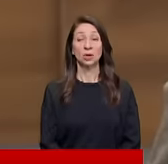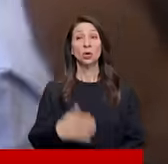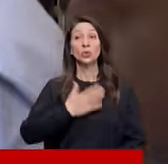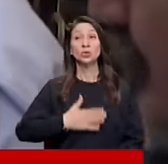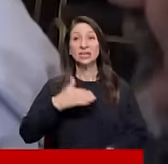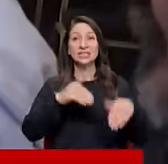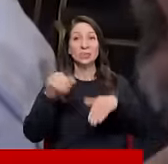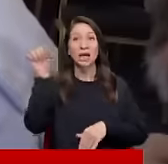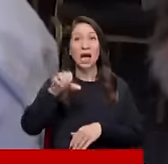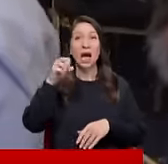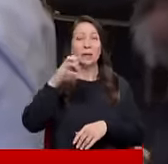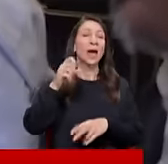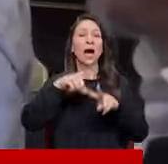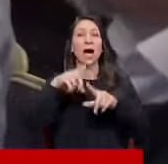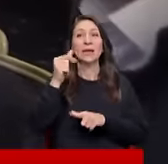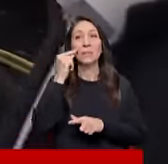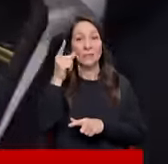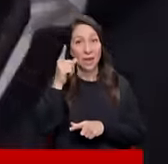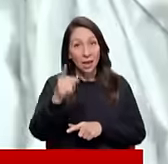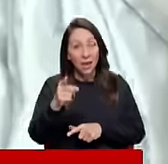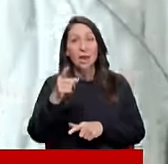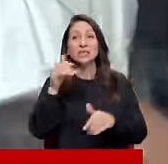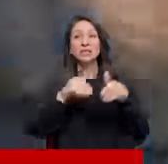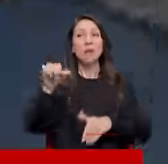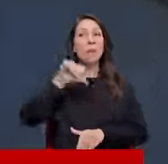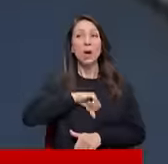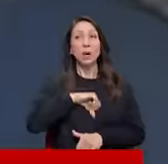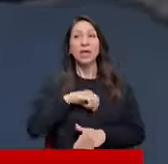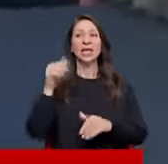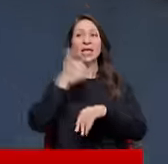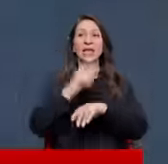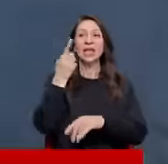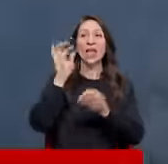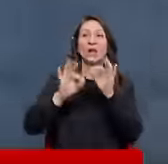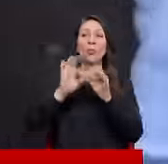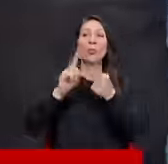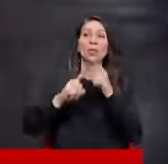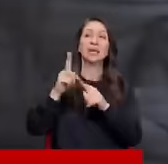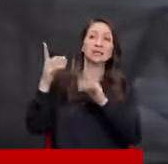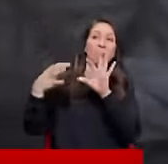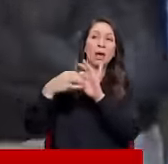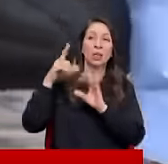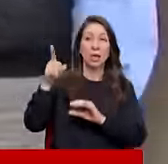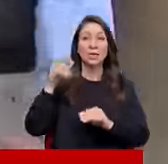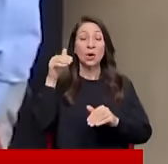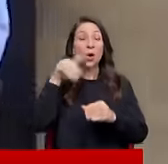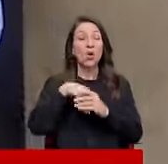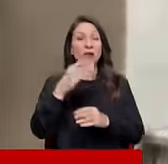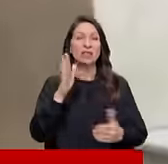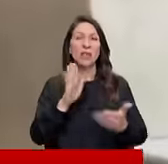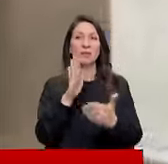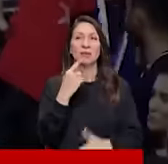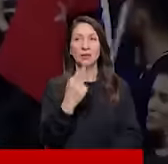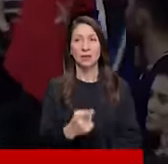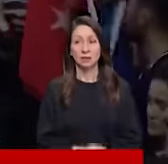Bursa'da seçimi kaybeden AK Partili Ali Nur Aktaş da seçim mağlubiyetini iktidarın ekonomi politikasına bağladı. Seçmen tepkisini